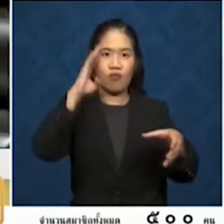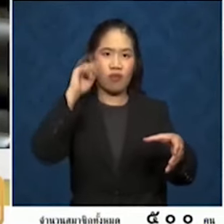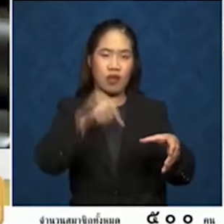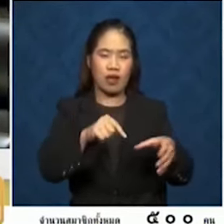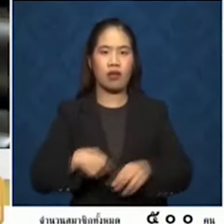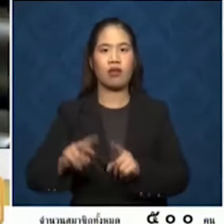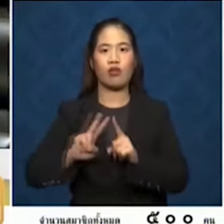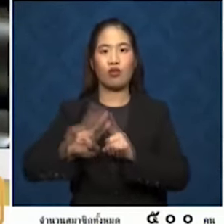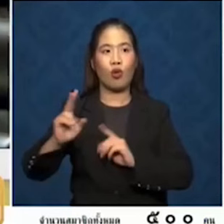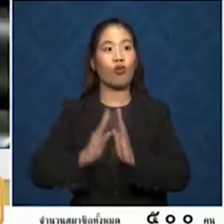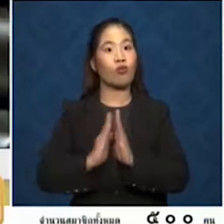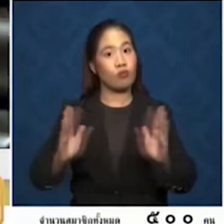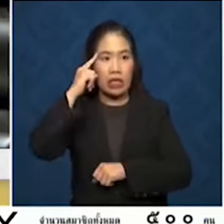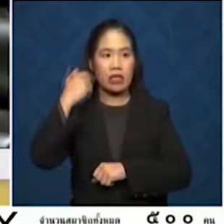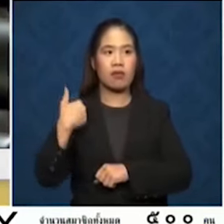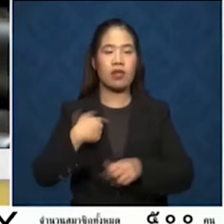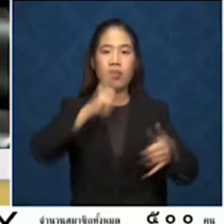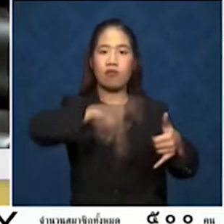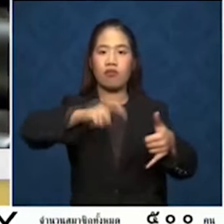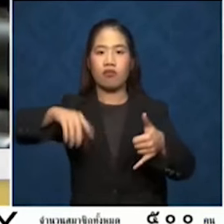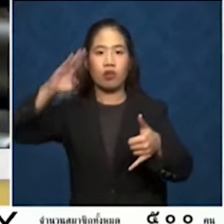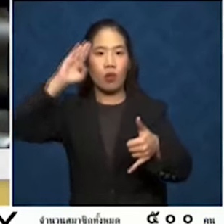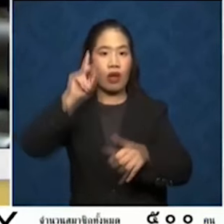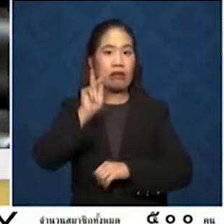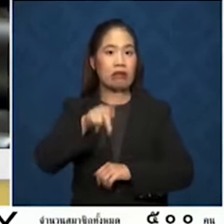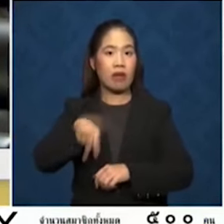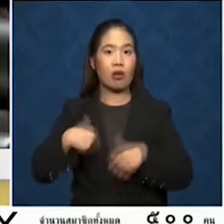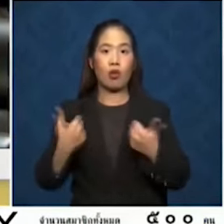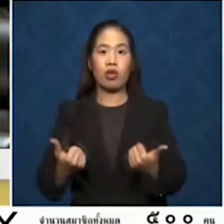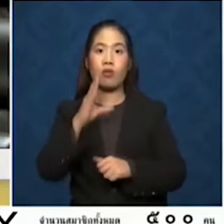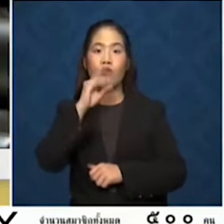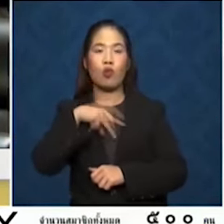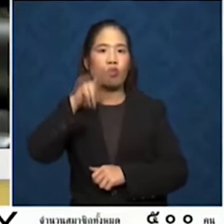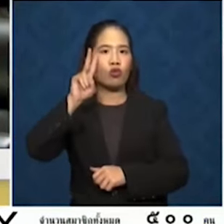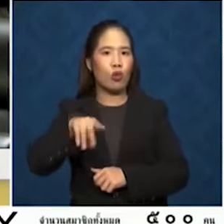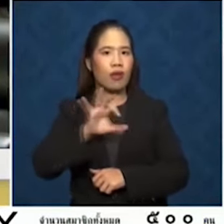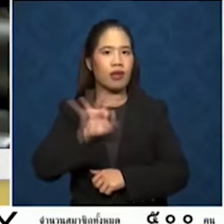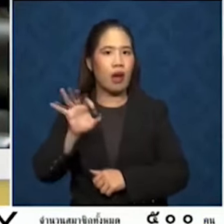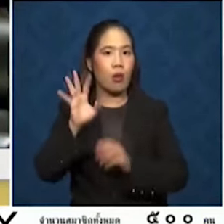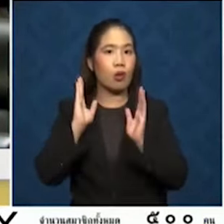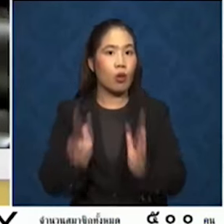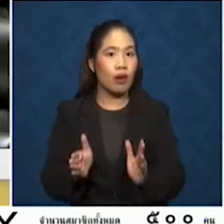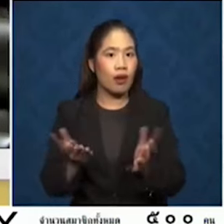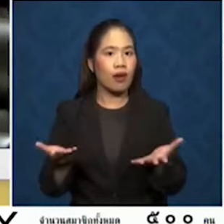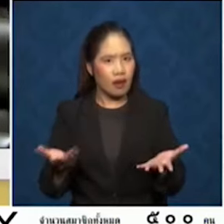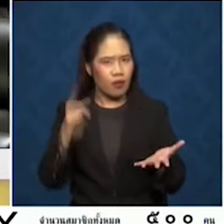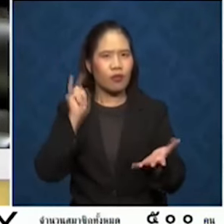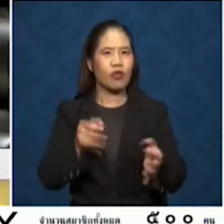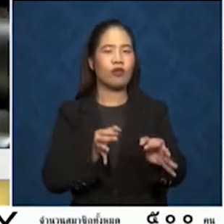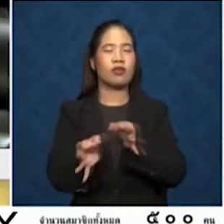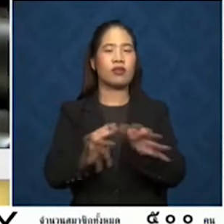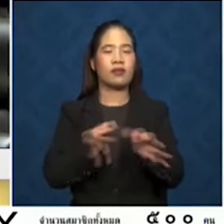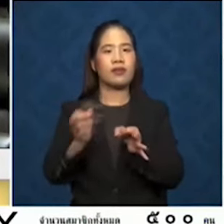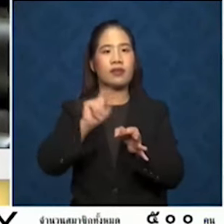รัฐมนตรีนะที่มาสารภาพกลางสภานะฮะท่านมาสารภาพกลางสภาว่ามีถึง2,900นายนะแล้วผมต้องชี้แจงอย่างนี้